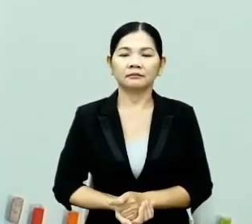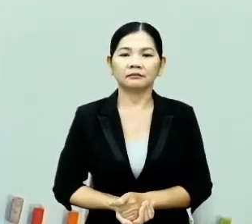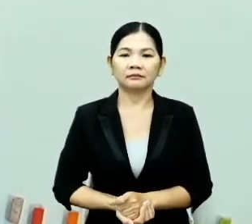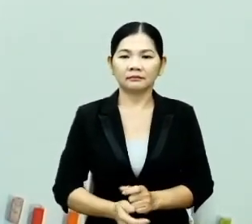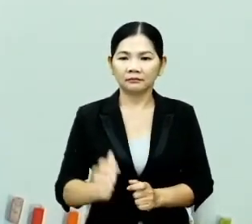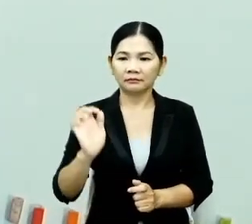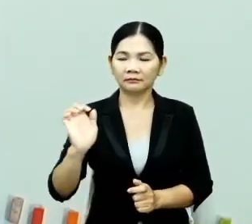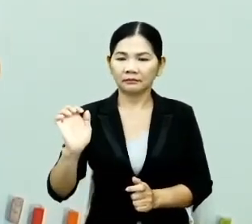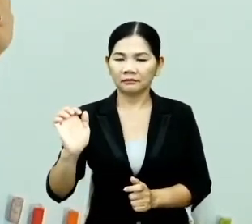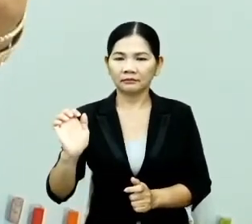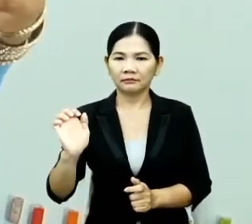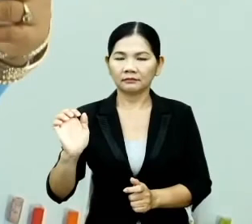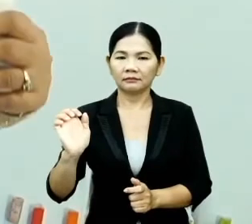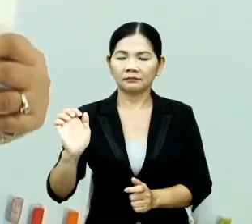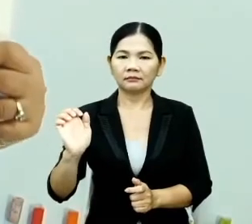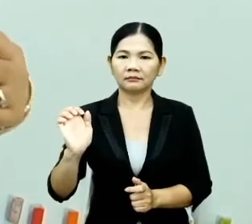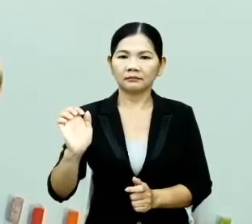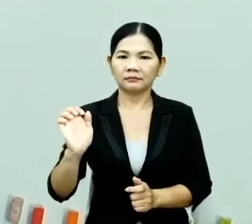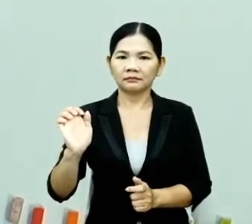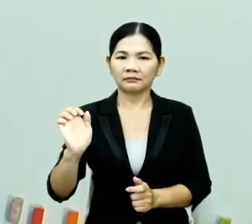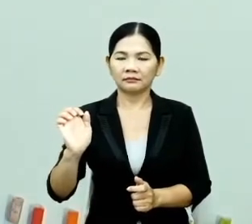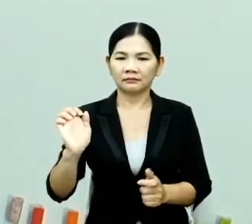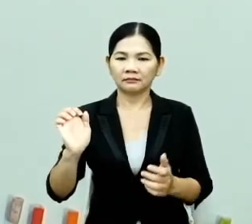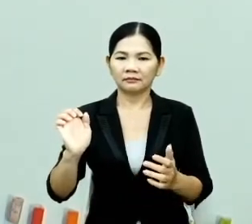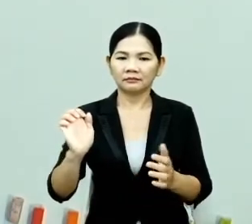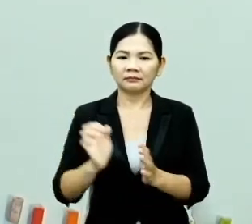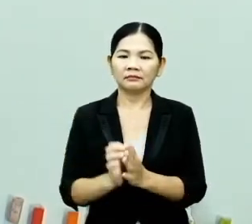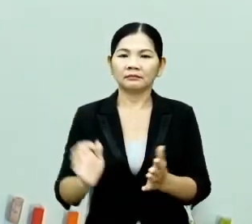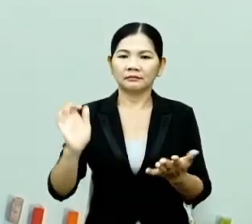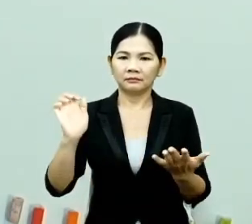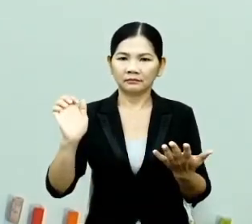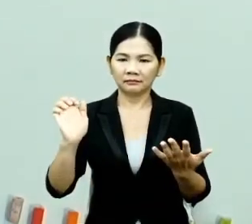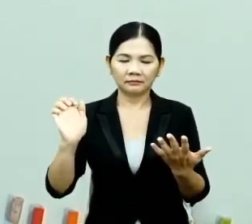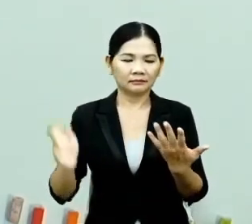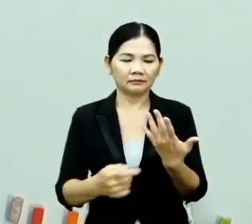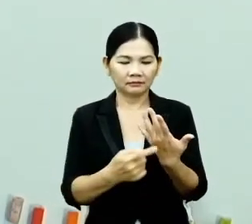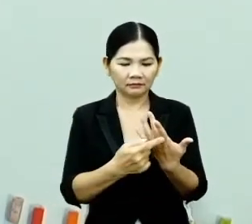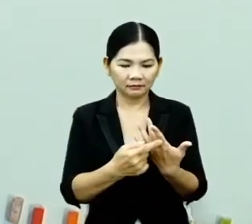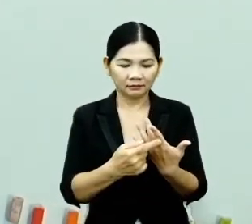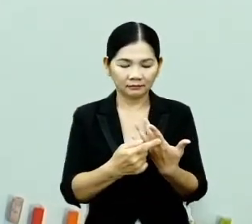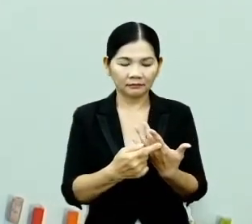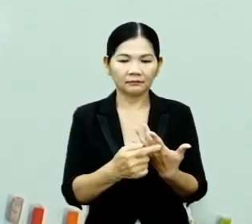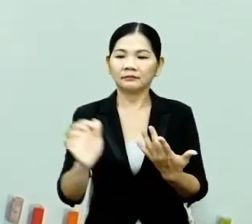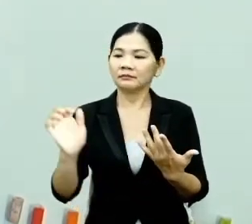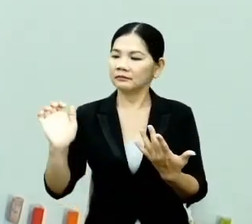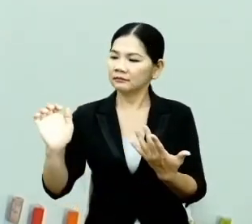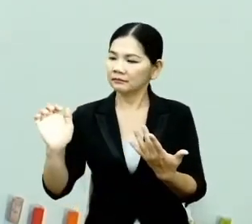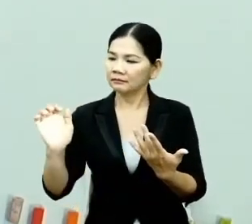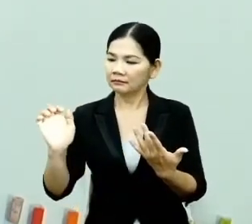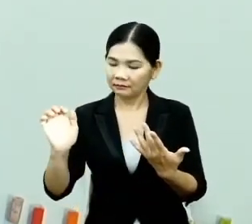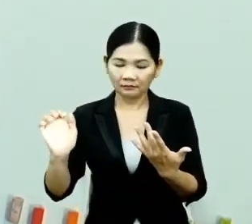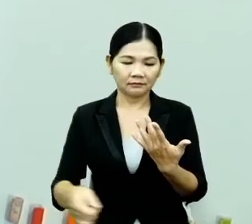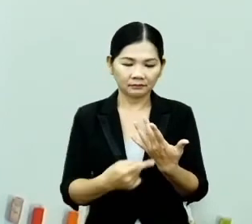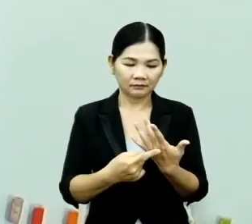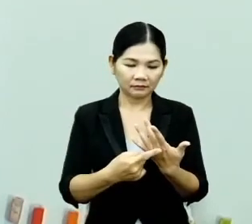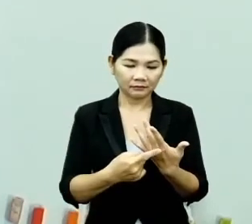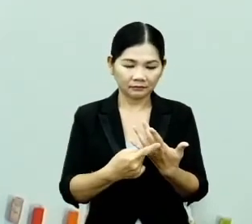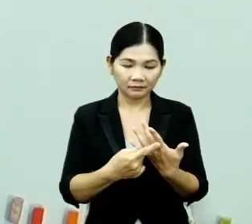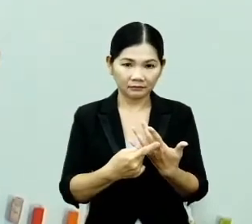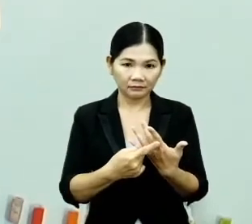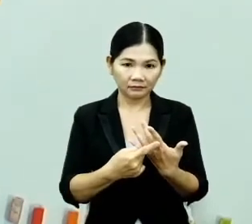ចអេចេម្ដងទៀតណា